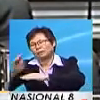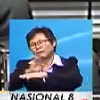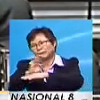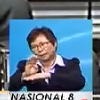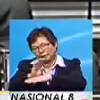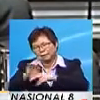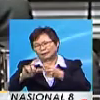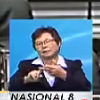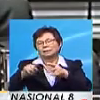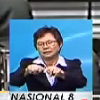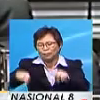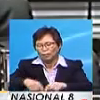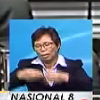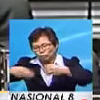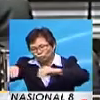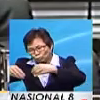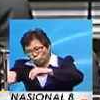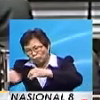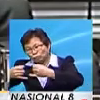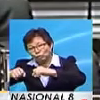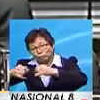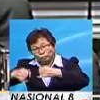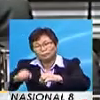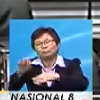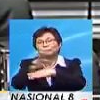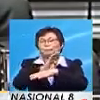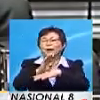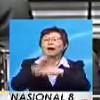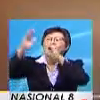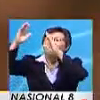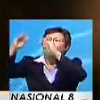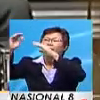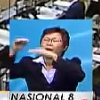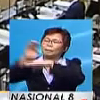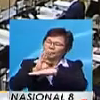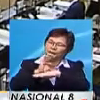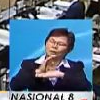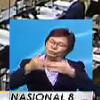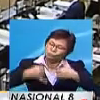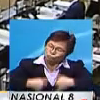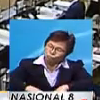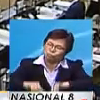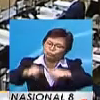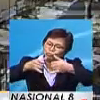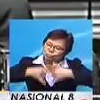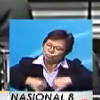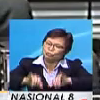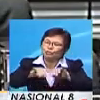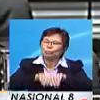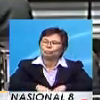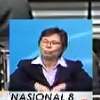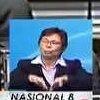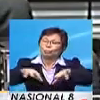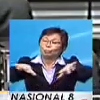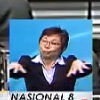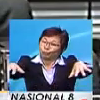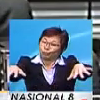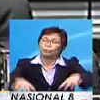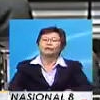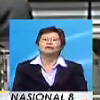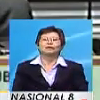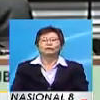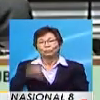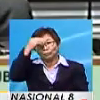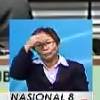platform pemasaran agar perniagaan mereka terus berkembang dengan lebih besar untuk makluman yang berhormat